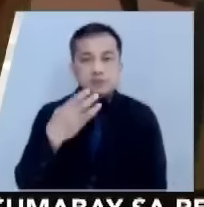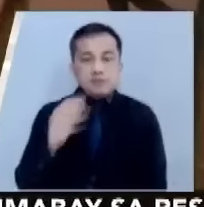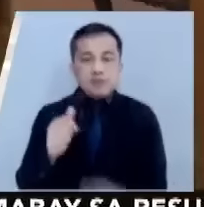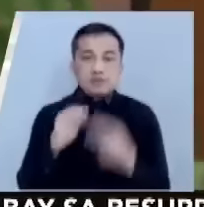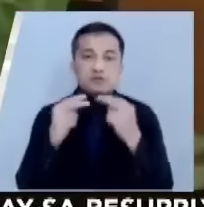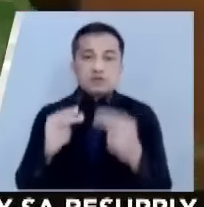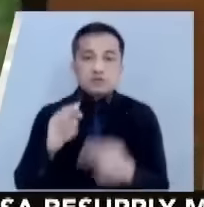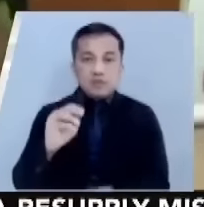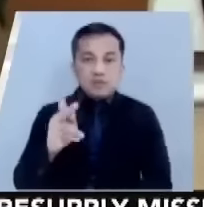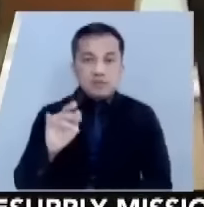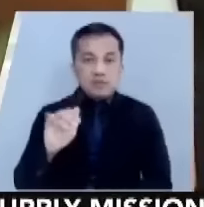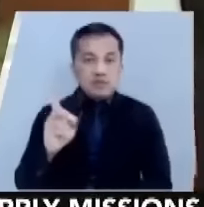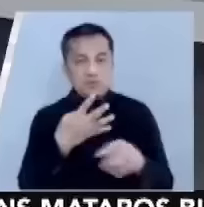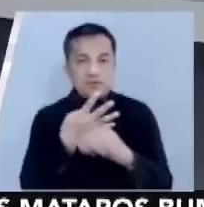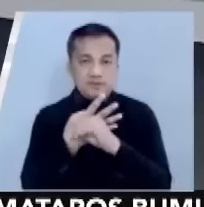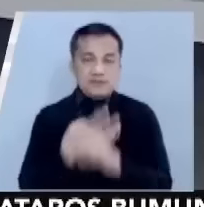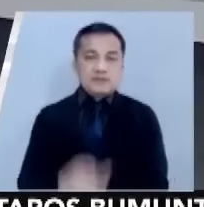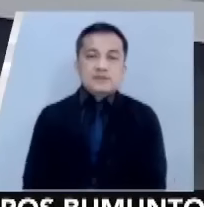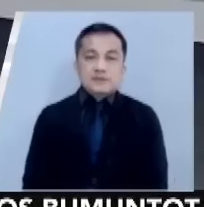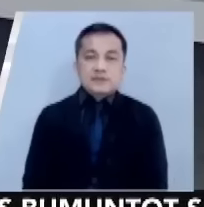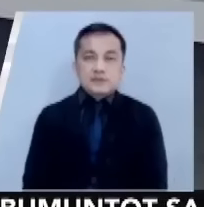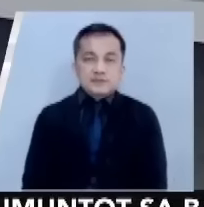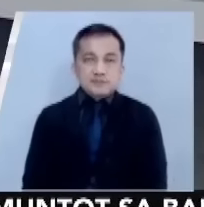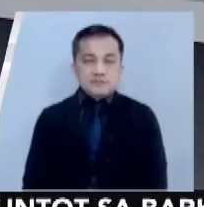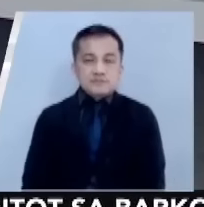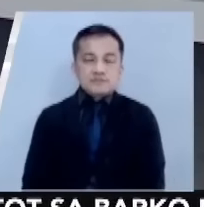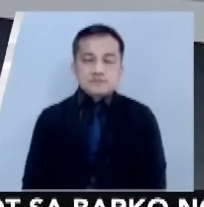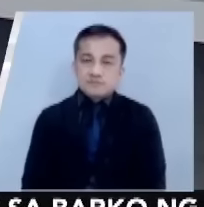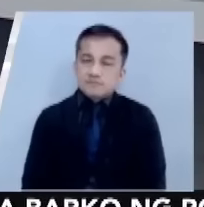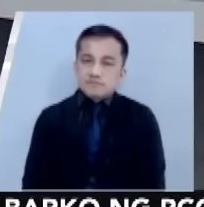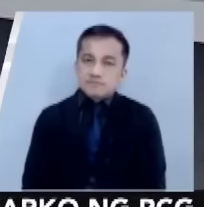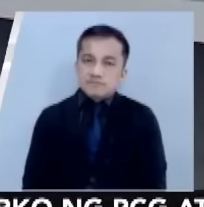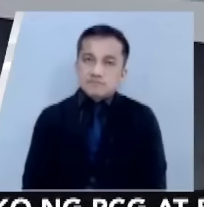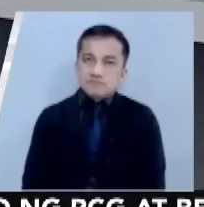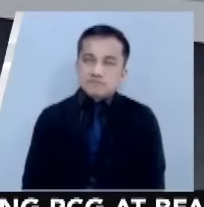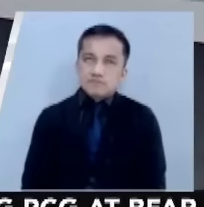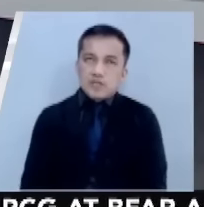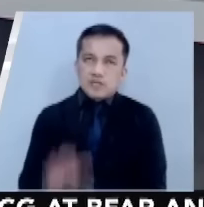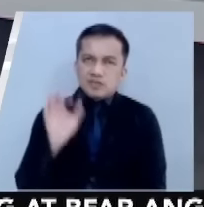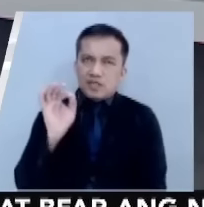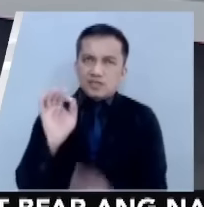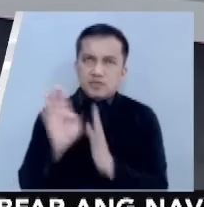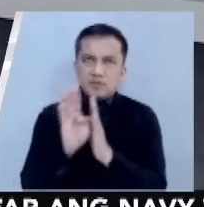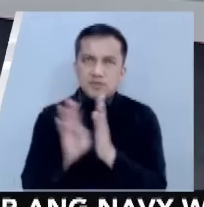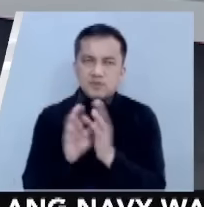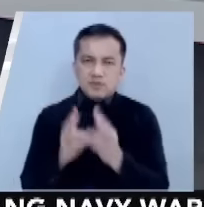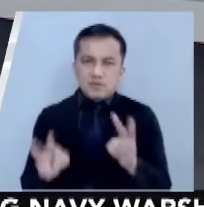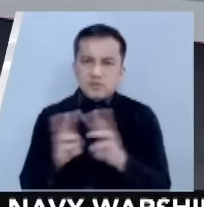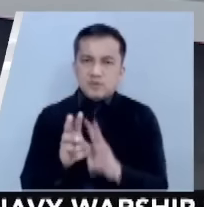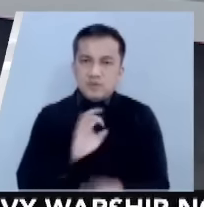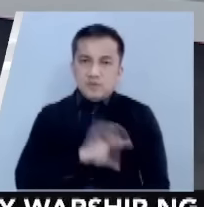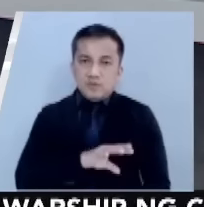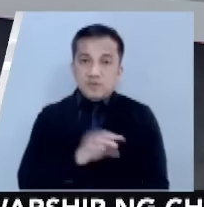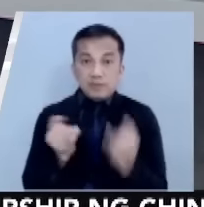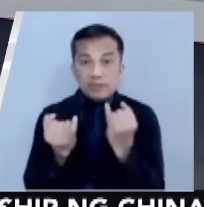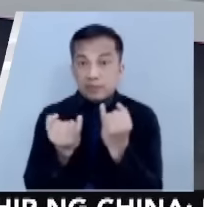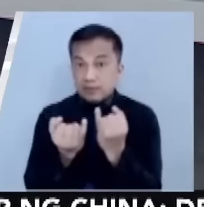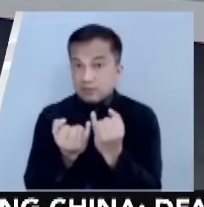Pulido nakatutok, 24 oras. Halos 90 billion pesos na halaga ng benepisyo sa PhilHealth ang